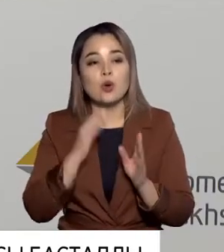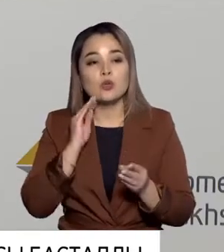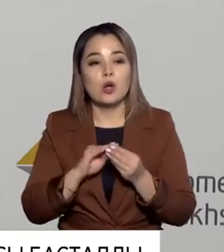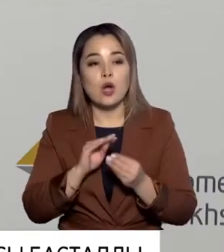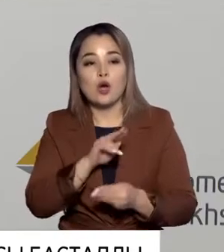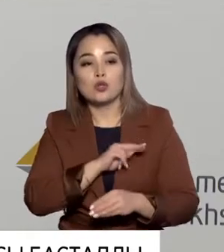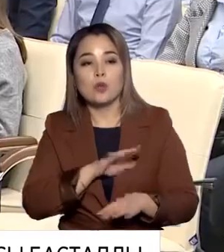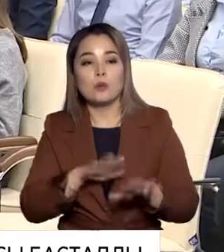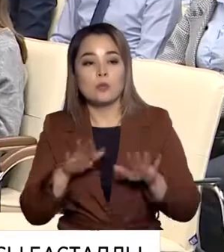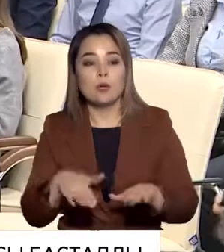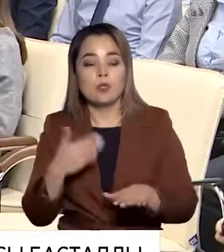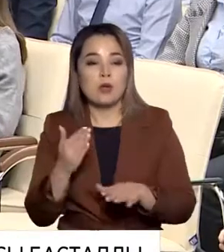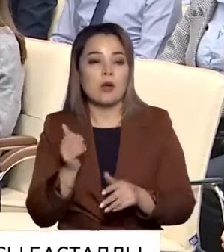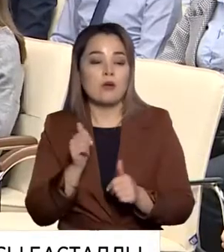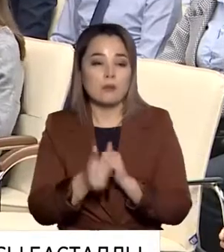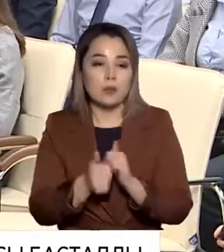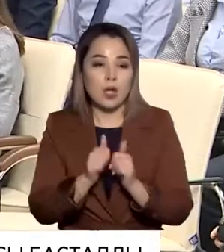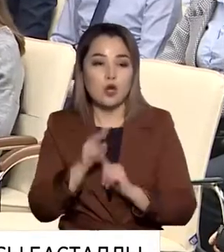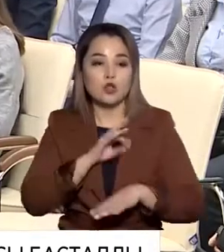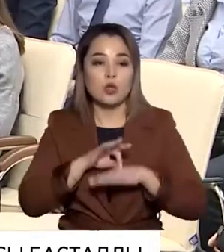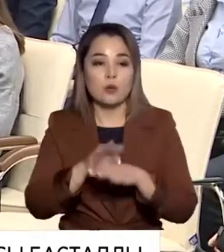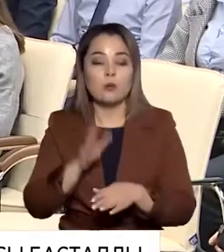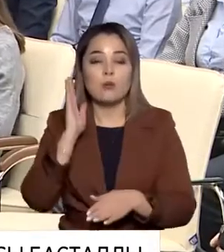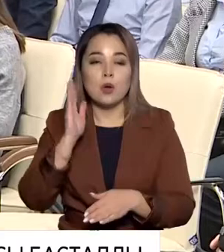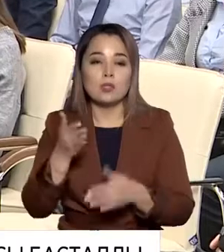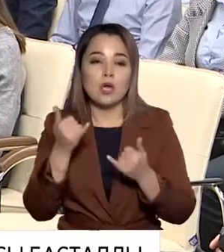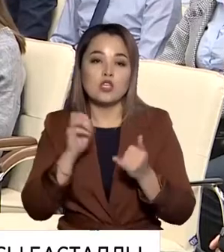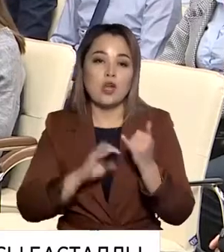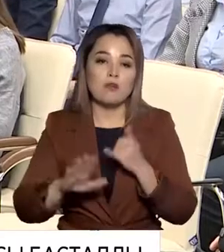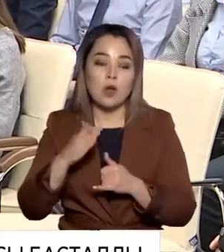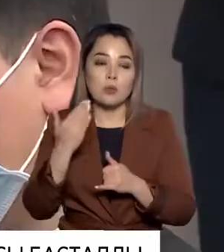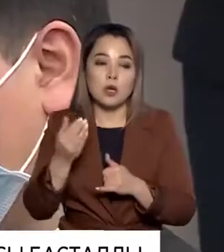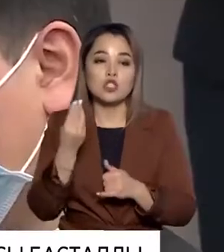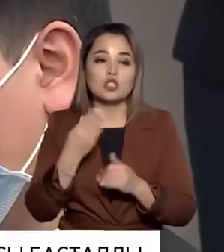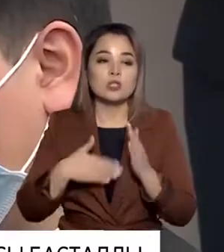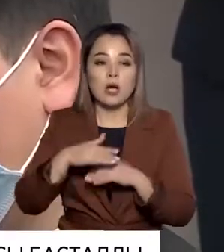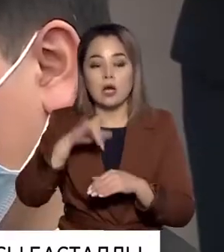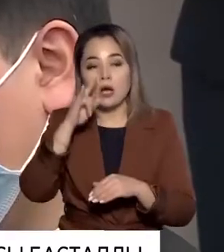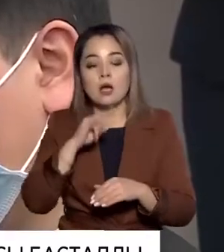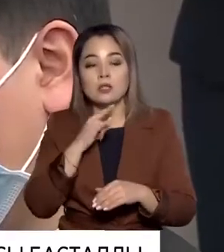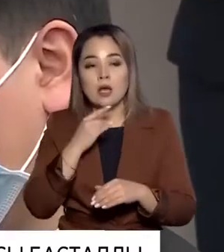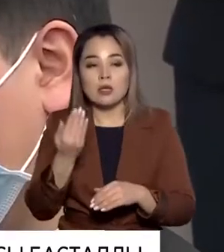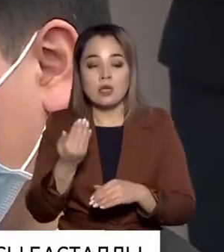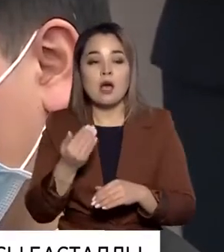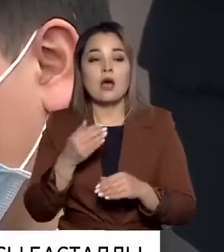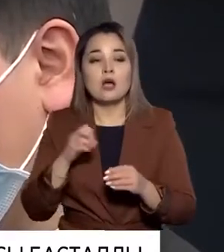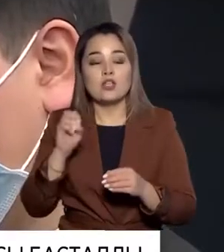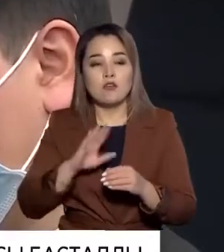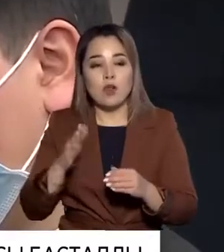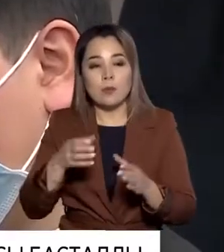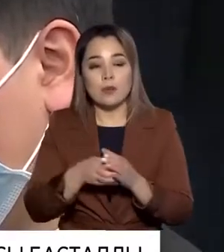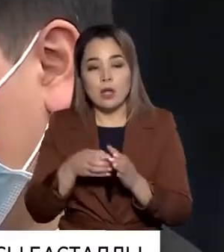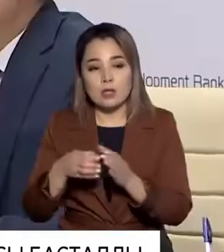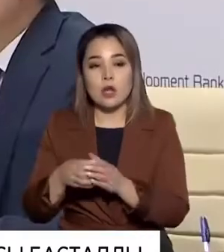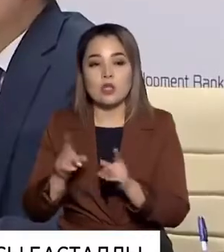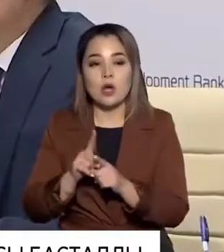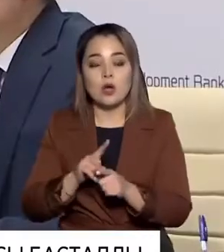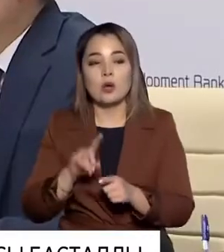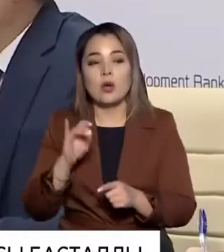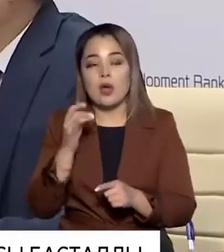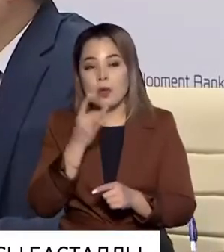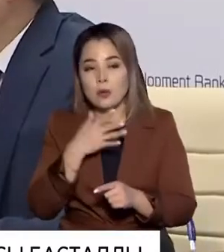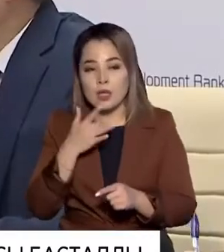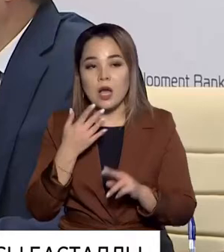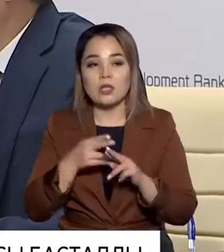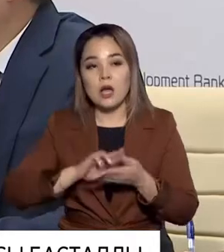жұмыс орны құрылады. Ферроцилицийді келешекте Европа, Оңтүстік Шығыс Азия, Оңтүстік Америка нарығына шығару көзделген. Қазірдің өзінде